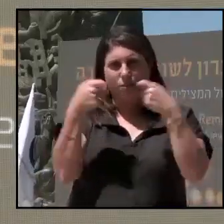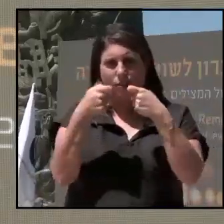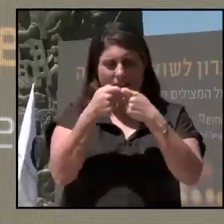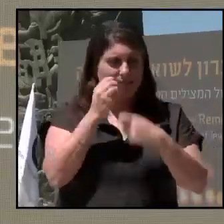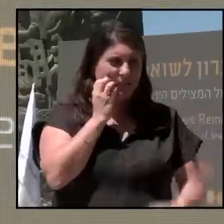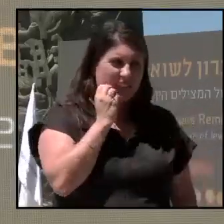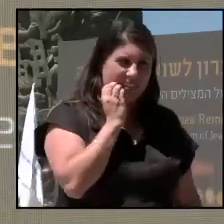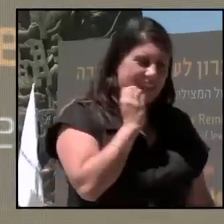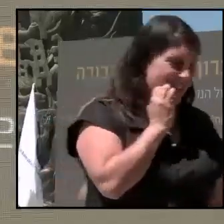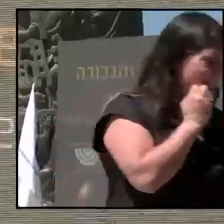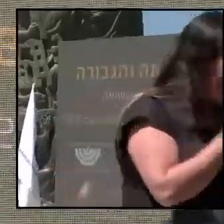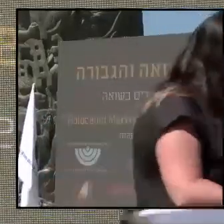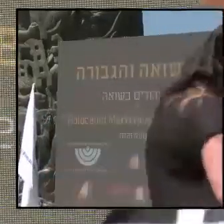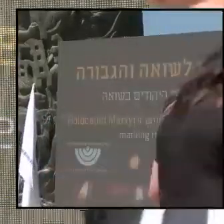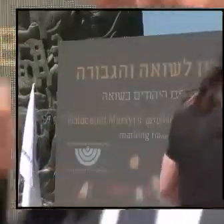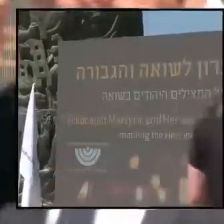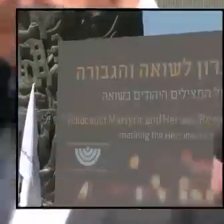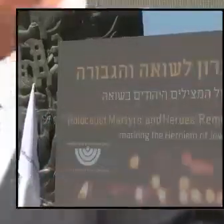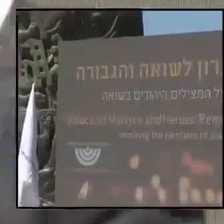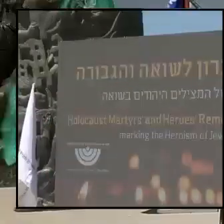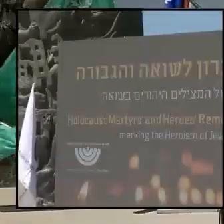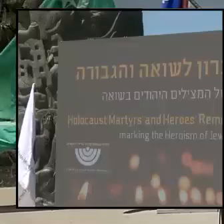קבוצתי. בבקשה.